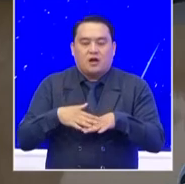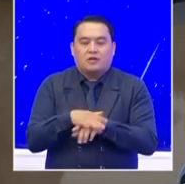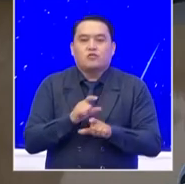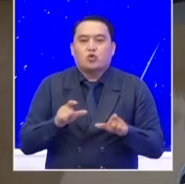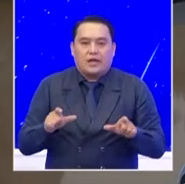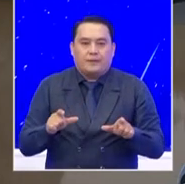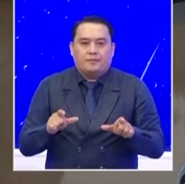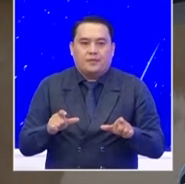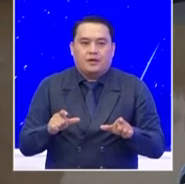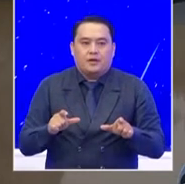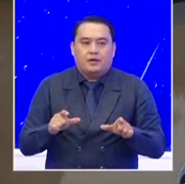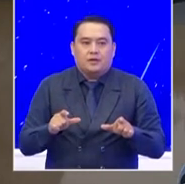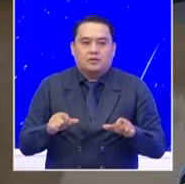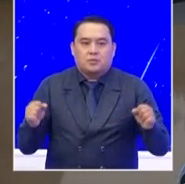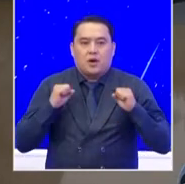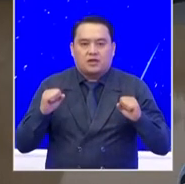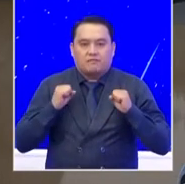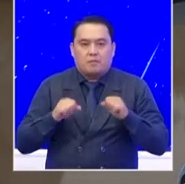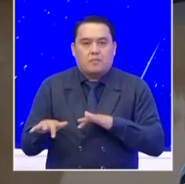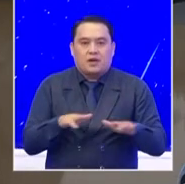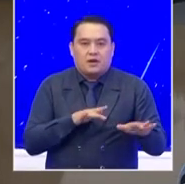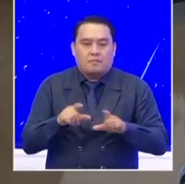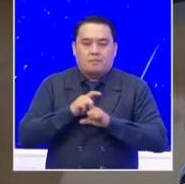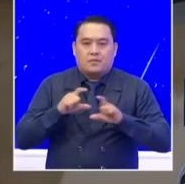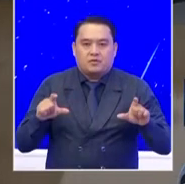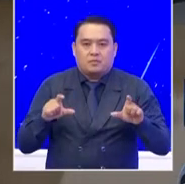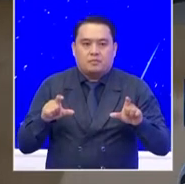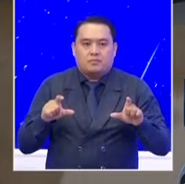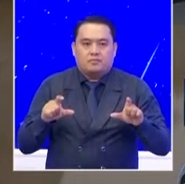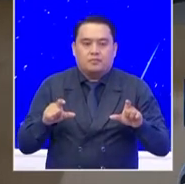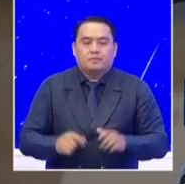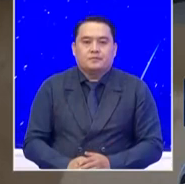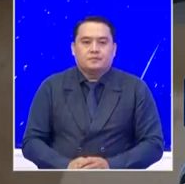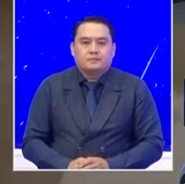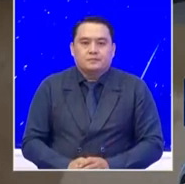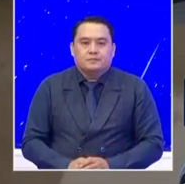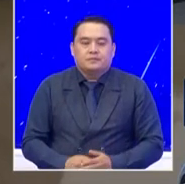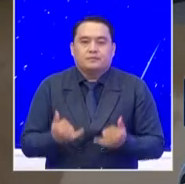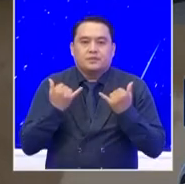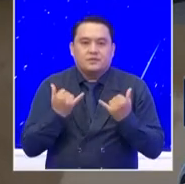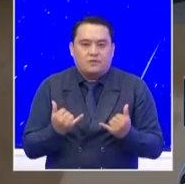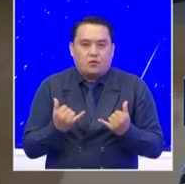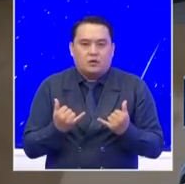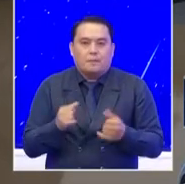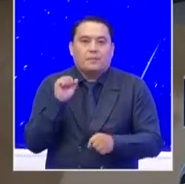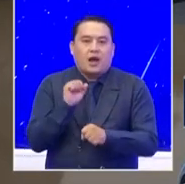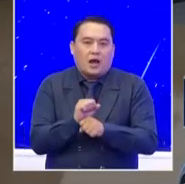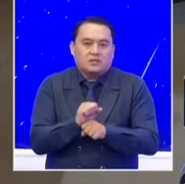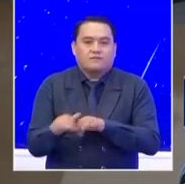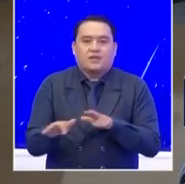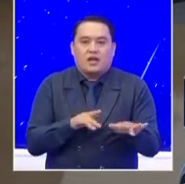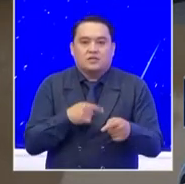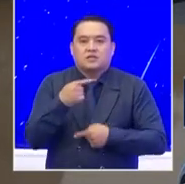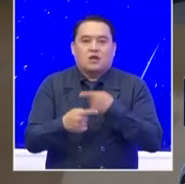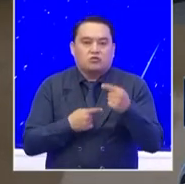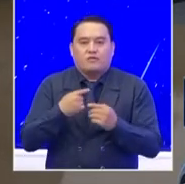людей и также спортивных мероприятий в закрытых помещениях. На сегодняшний день приостановлена деятельность